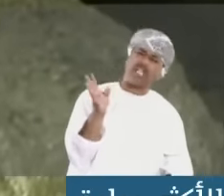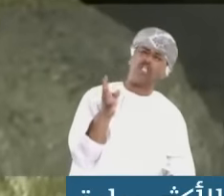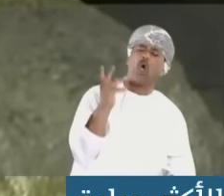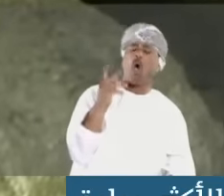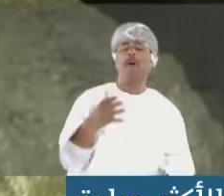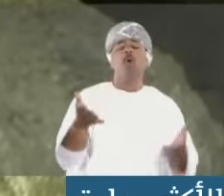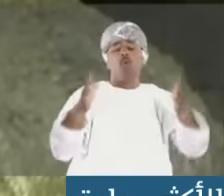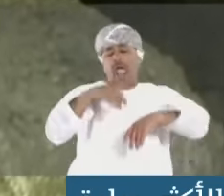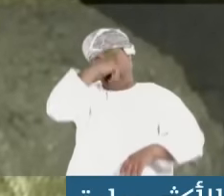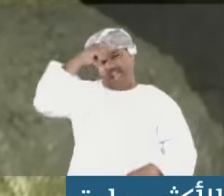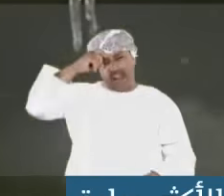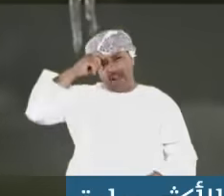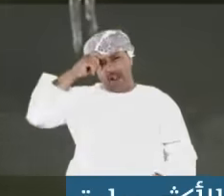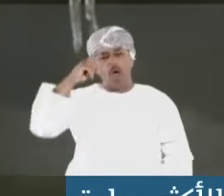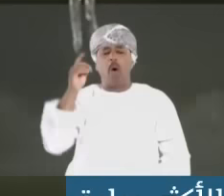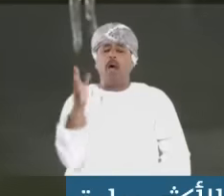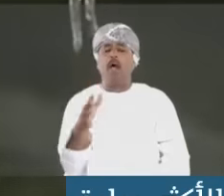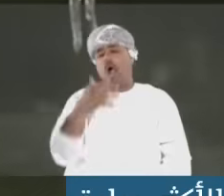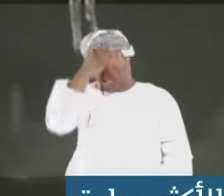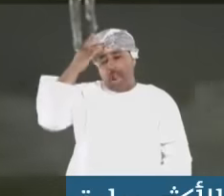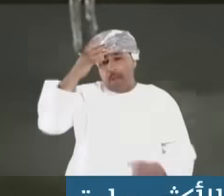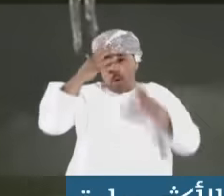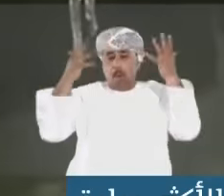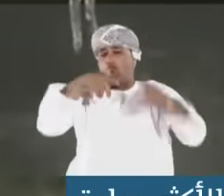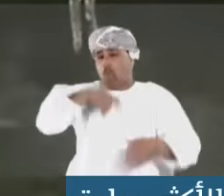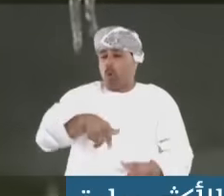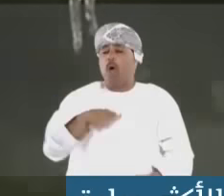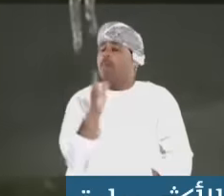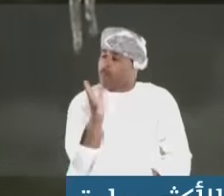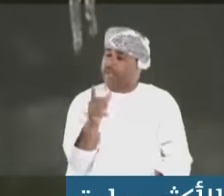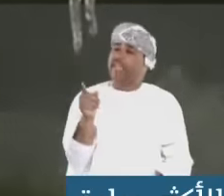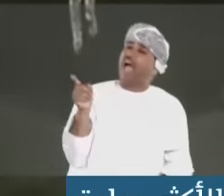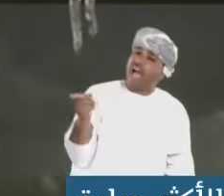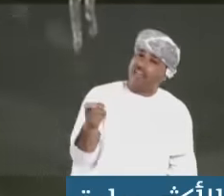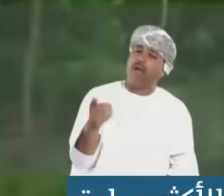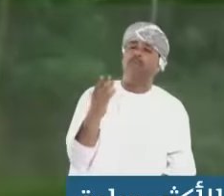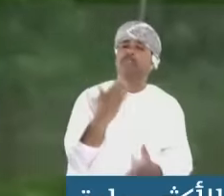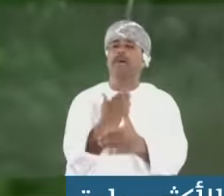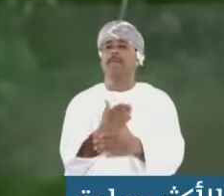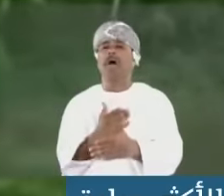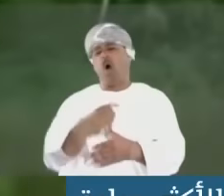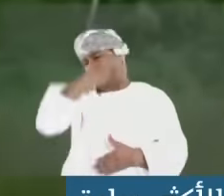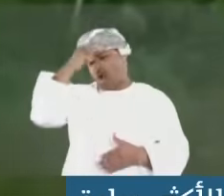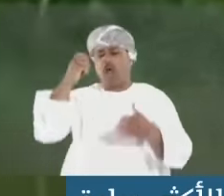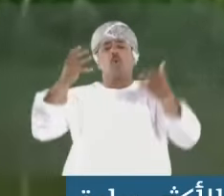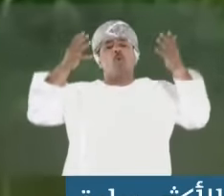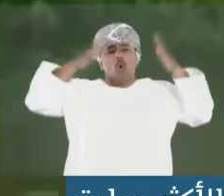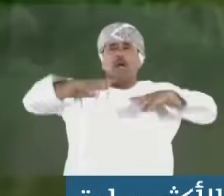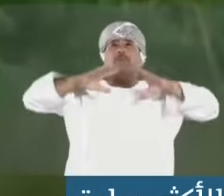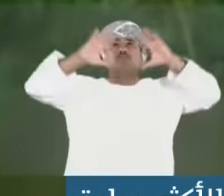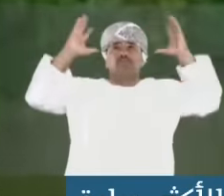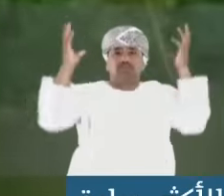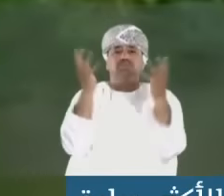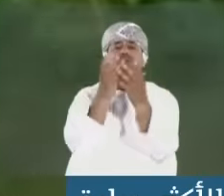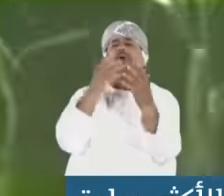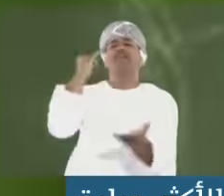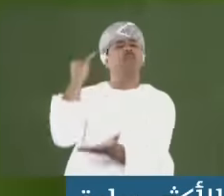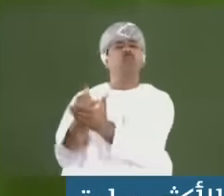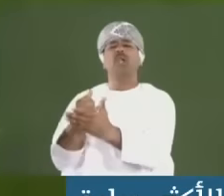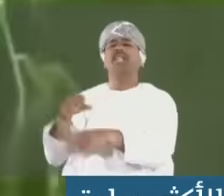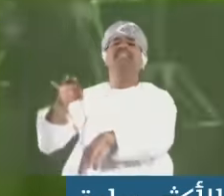حرارة على الإطلاق، ويرجح العلماء أن يكون ذلك مؤشر على ظاهرة الاحتباس الحرارية التي صنعها